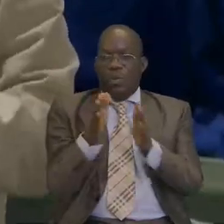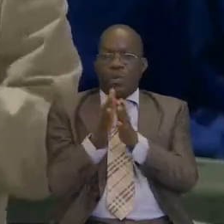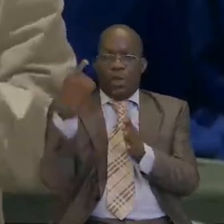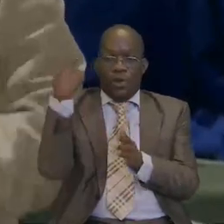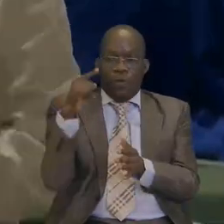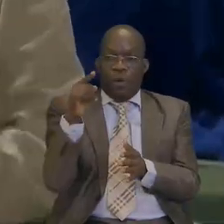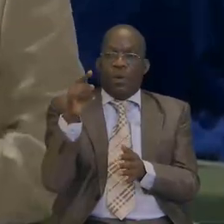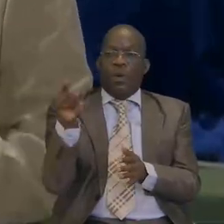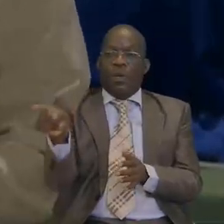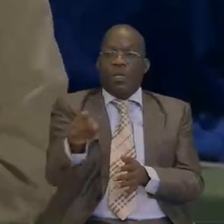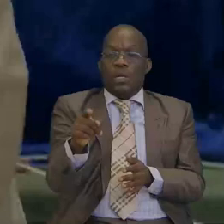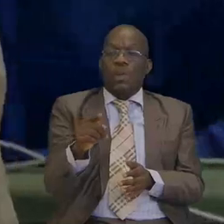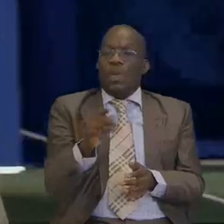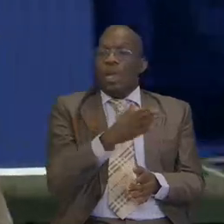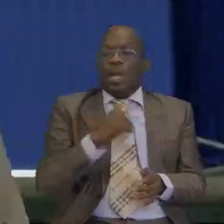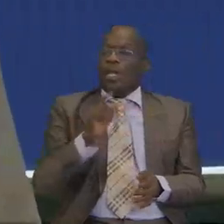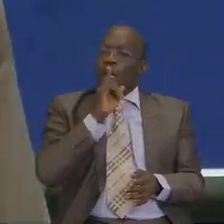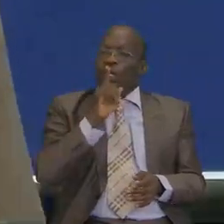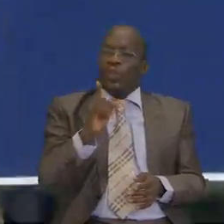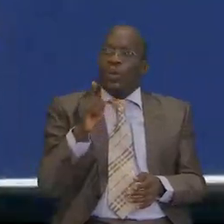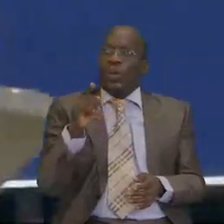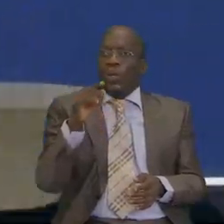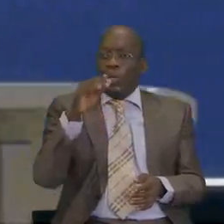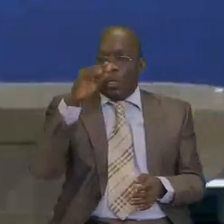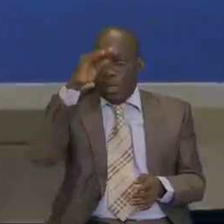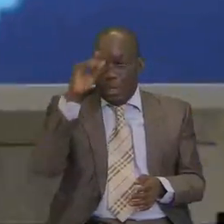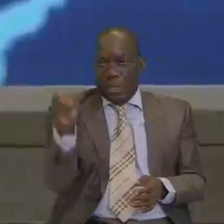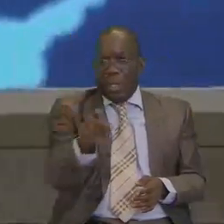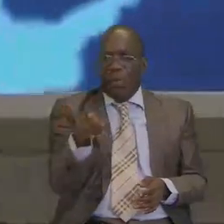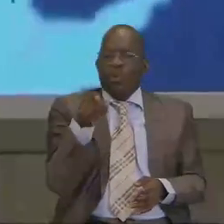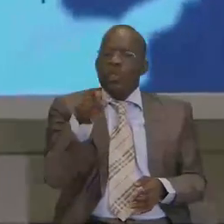les a rassurés que tu es sauvé. Il dit maintenant.